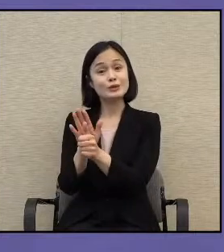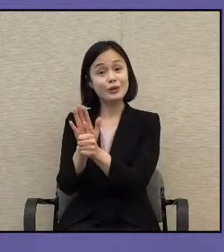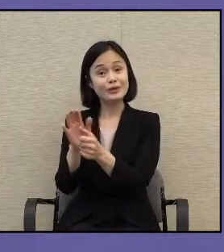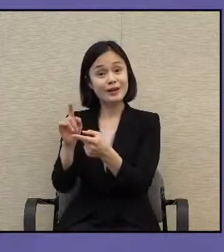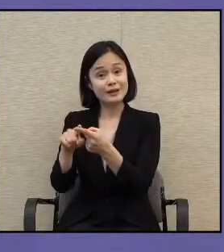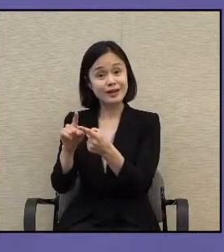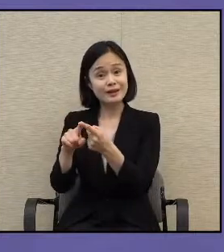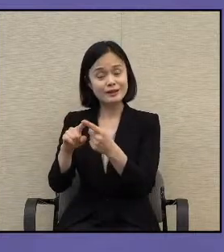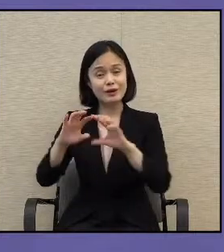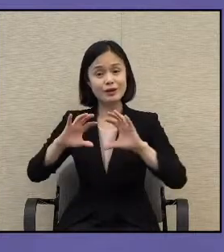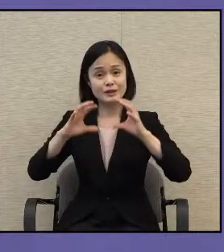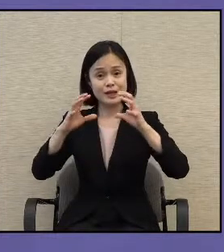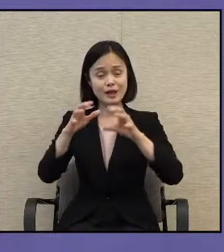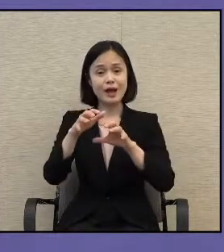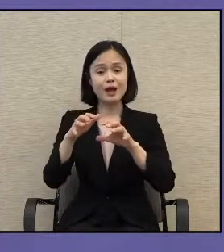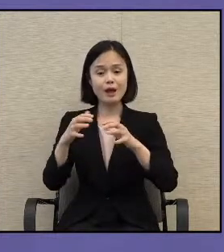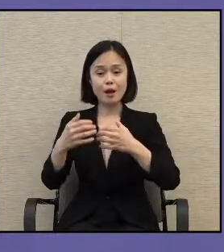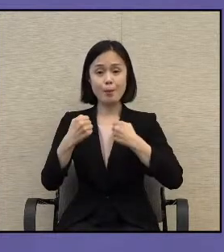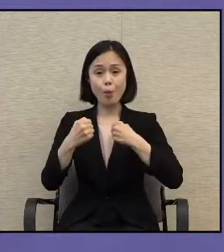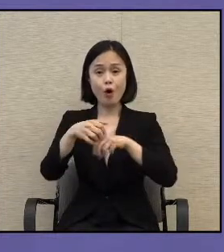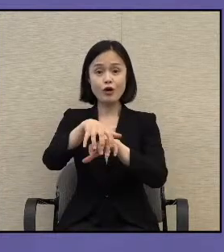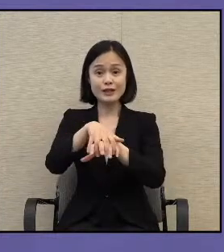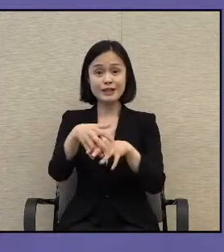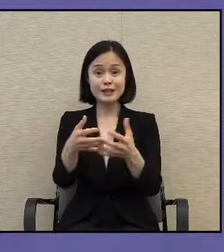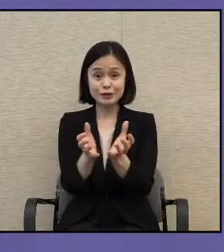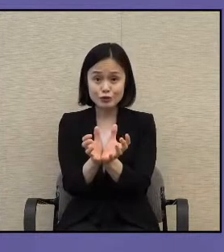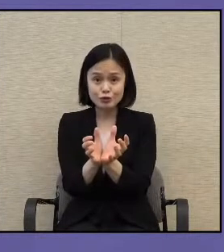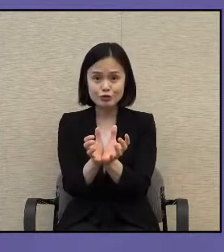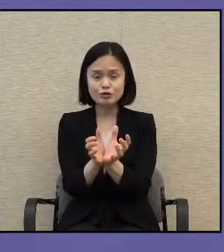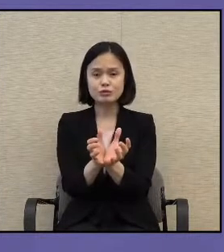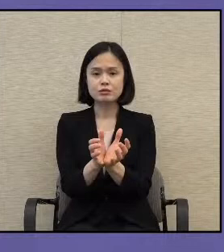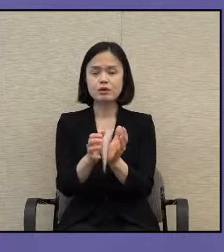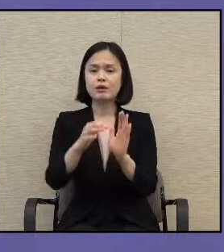이렇게 이제 어떤 지침이라든지 등등을 만드는 때